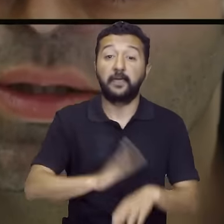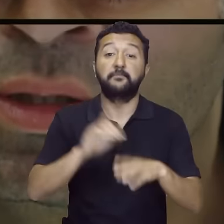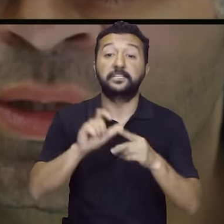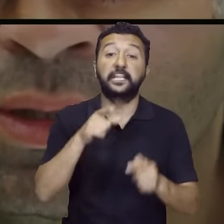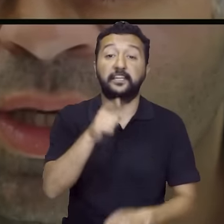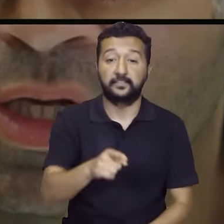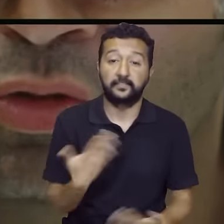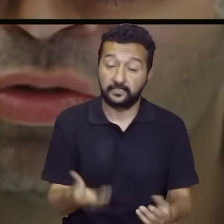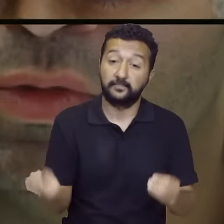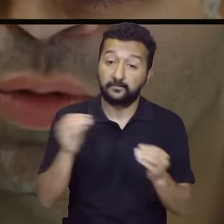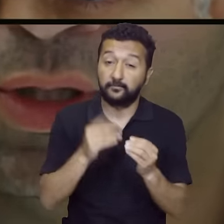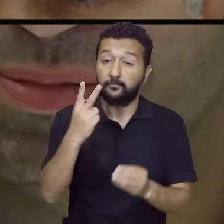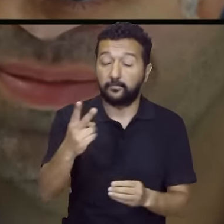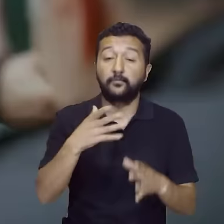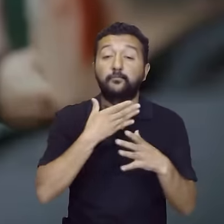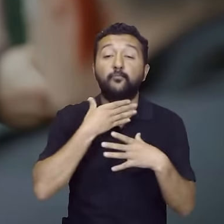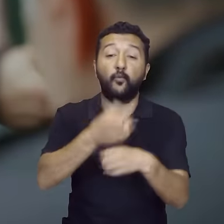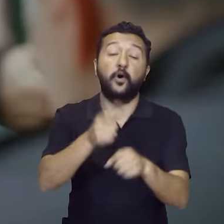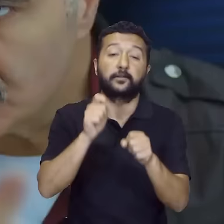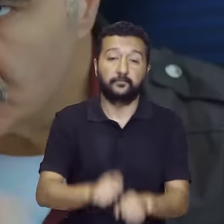Şener. Egzozumla boğarım.